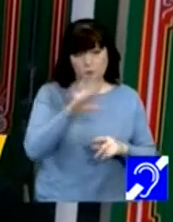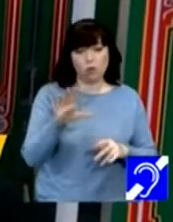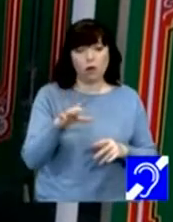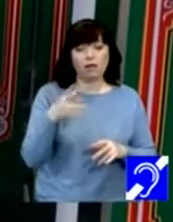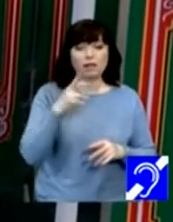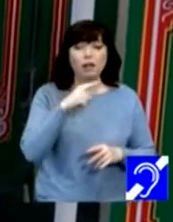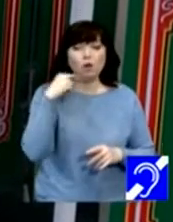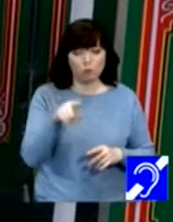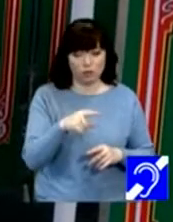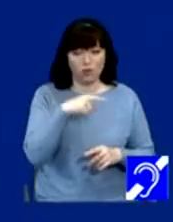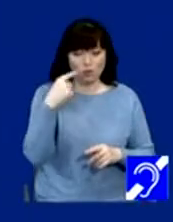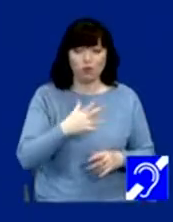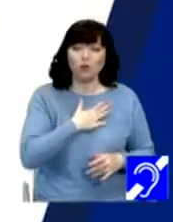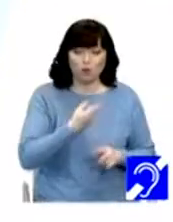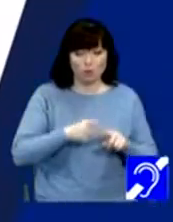ruși.